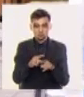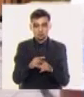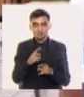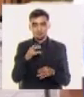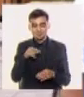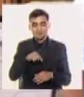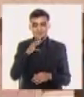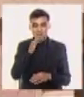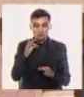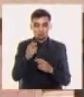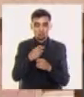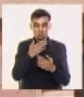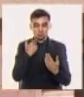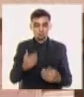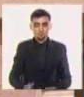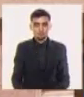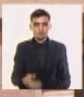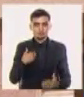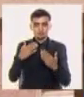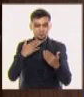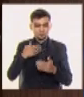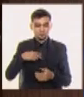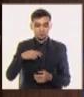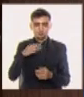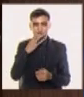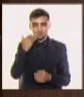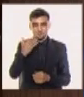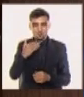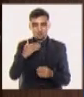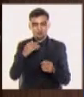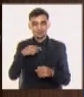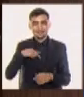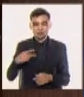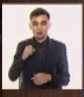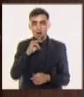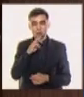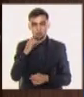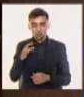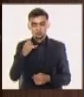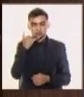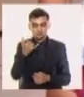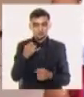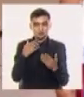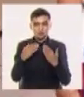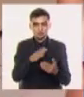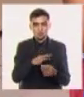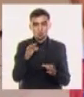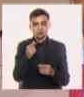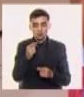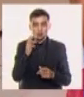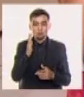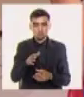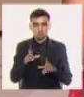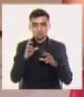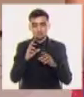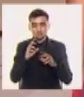это время они не пришли. Мы связались с директором туристического агентства САБУ Айнур Серикжан. В телефонном разговоре она заверила, что деньги будут